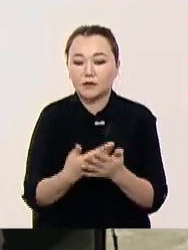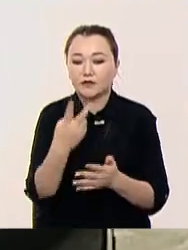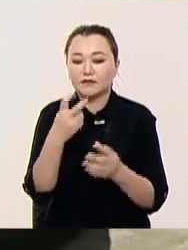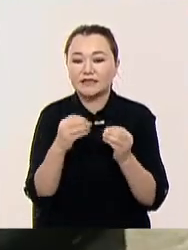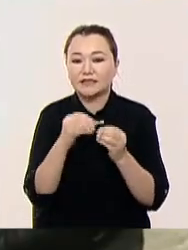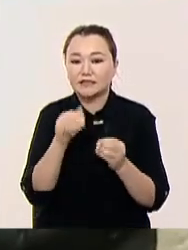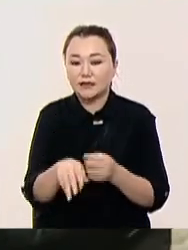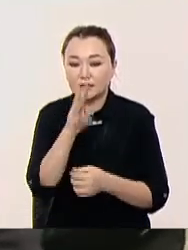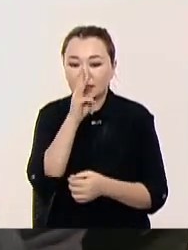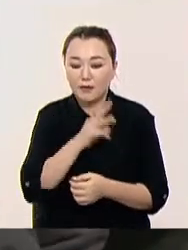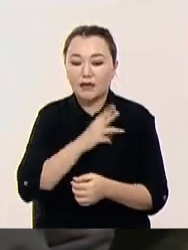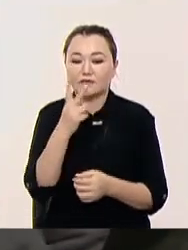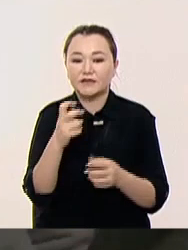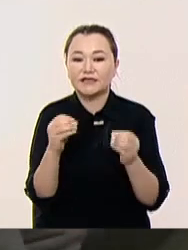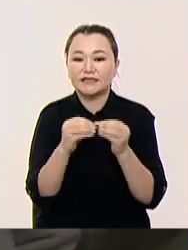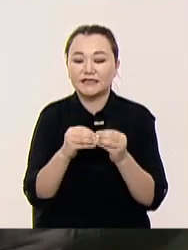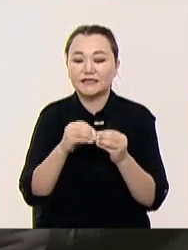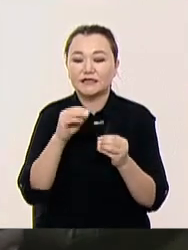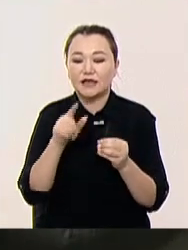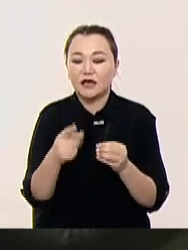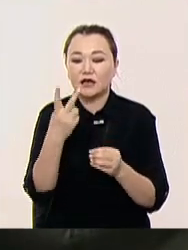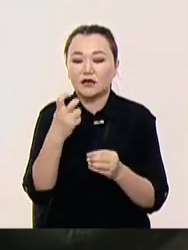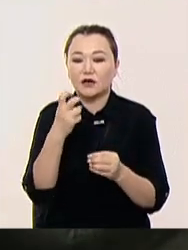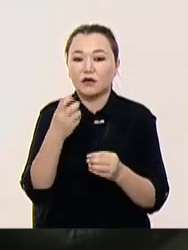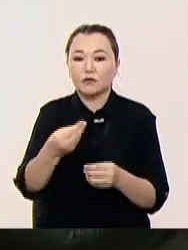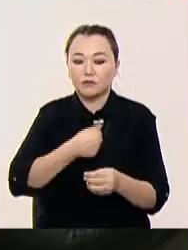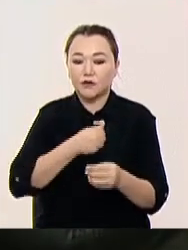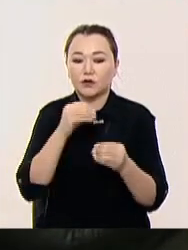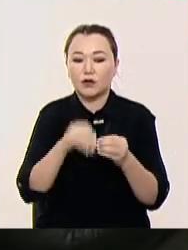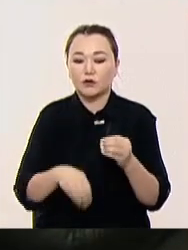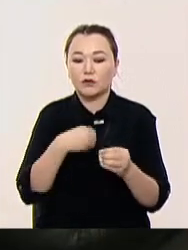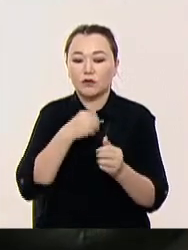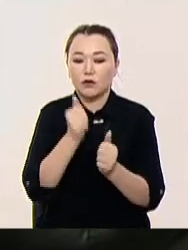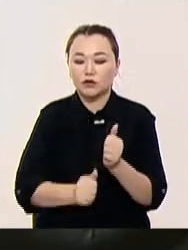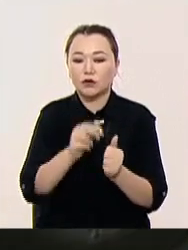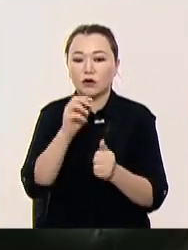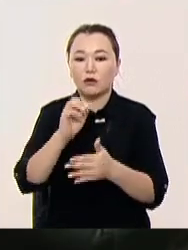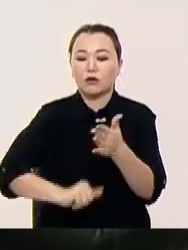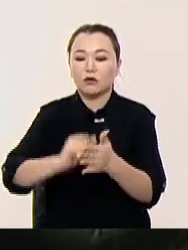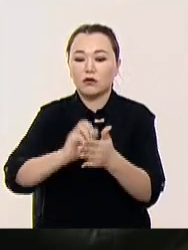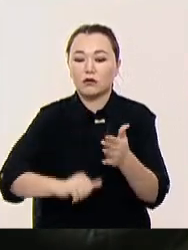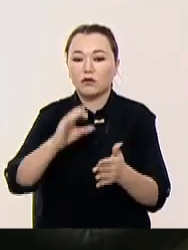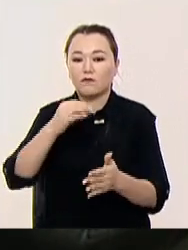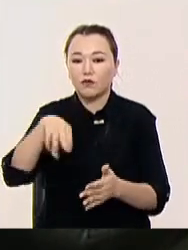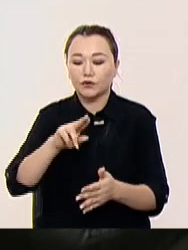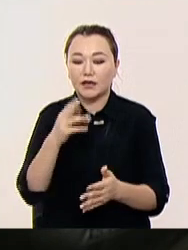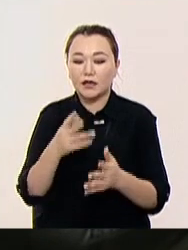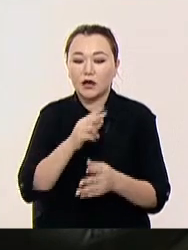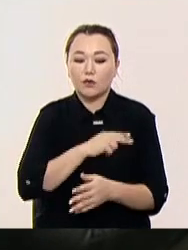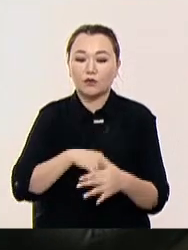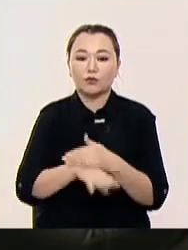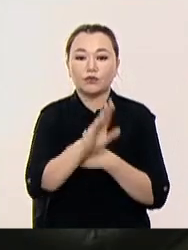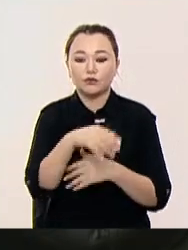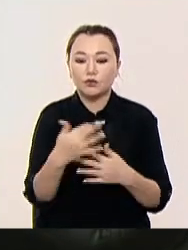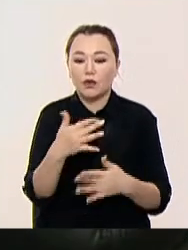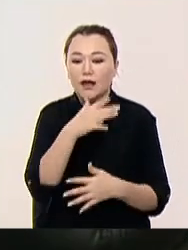мың болса, 210 мың теңгенің 200 мың қолға береді да, 10 мың теңге бізге ай сайын фонд ұстап қалады. Бірақ жұмыстан кетіп баратқанда, қанша